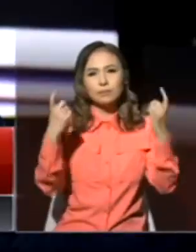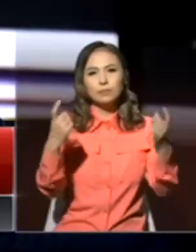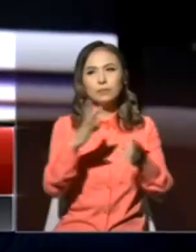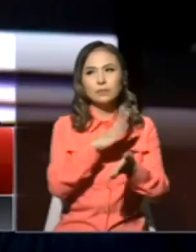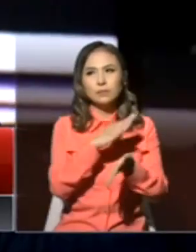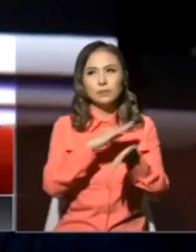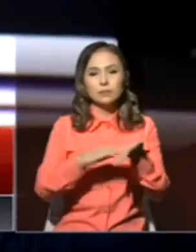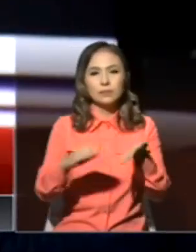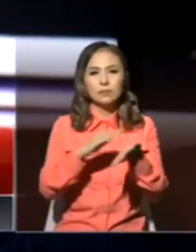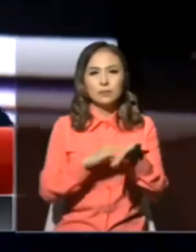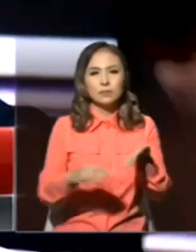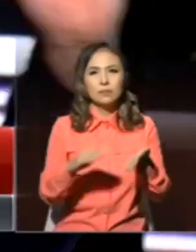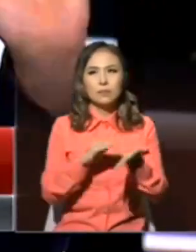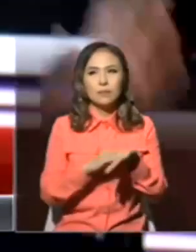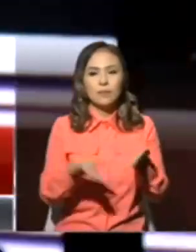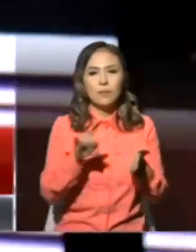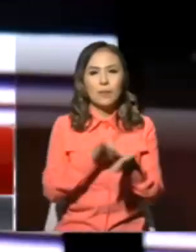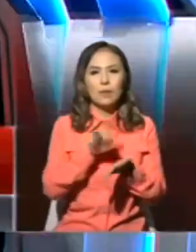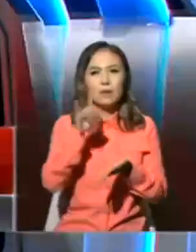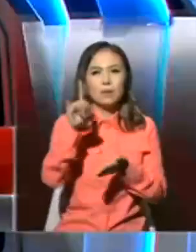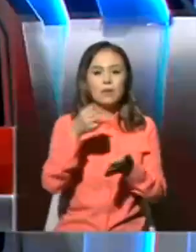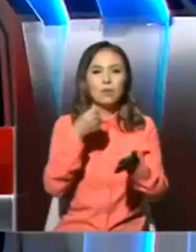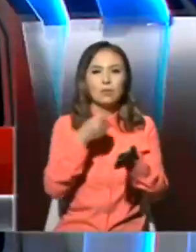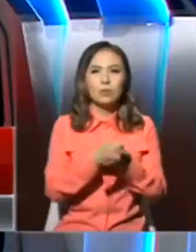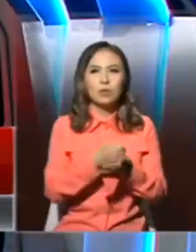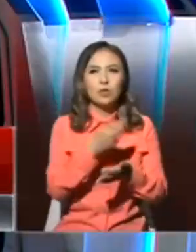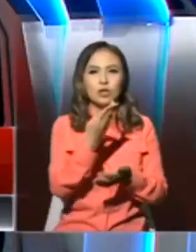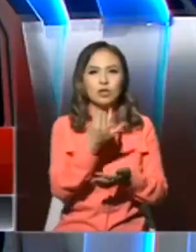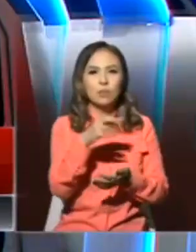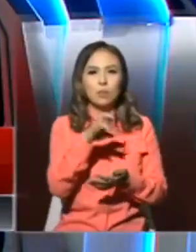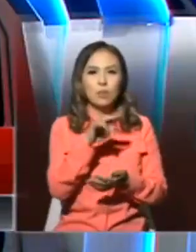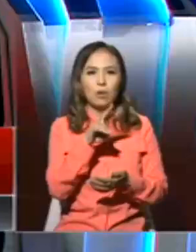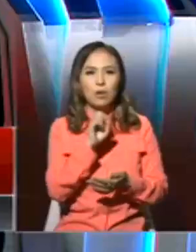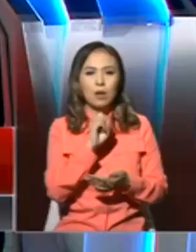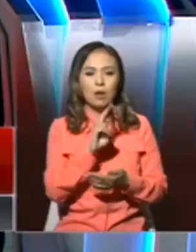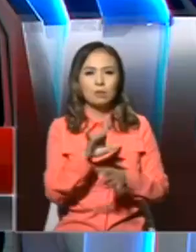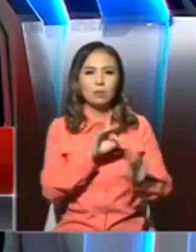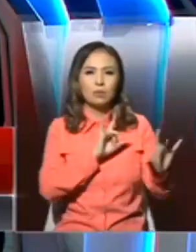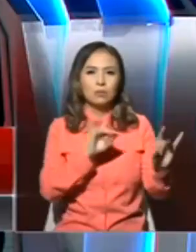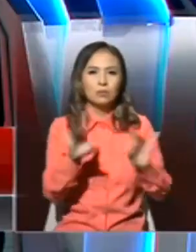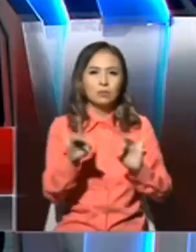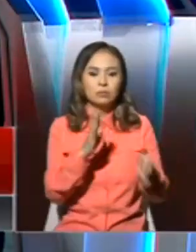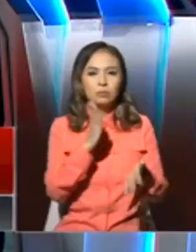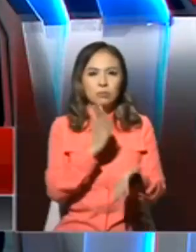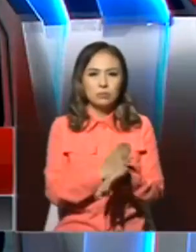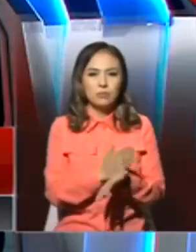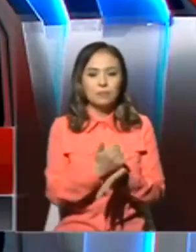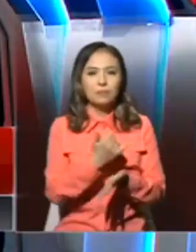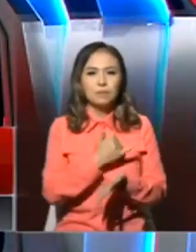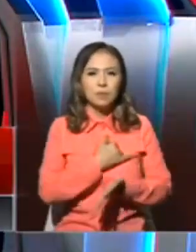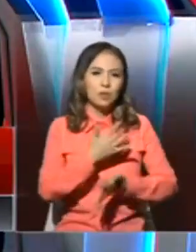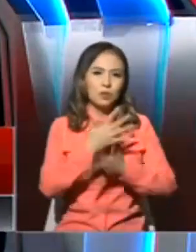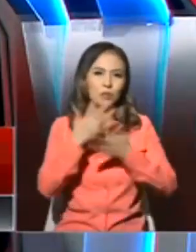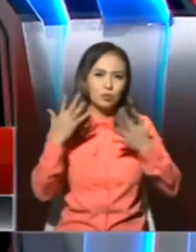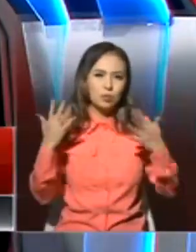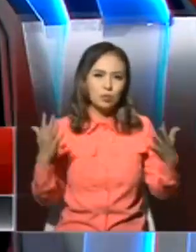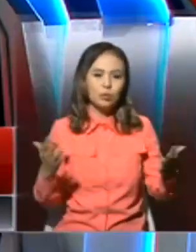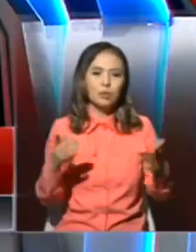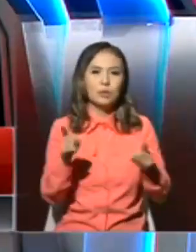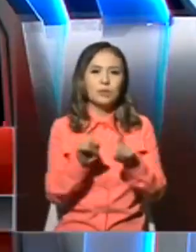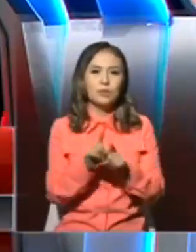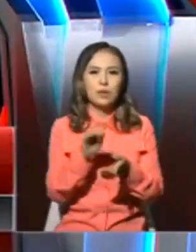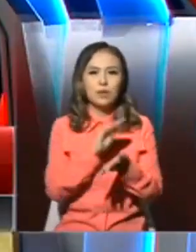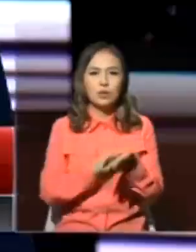Алматының аэропортынан бастап, әуежайынан бастап, шымлаққа дейін барлық көшеде рекламасы. Иә, бүкіл үлкен біздің мемлекеттік